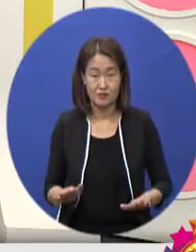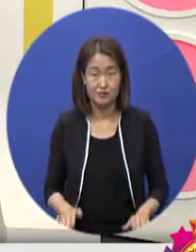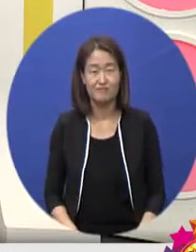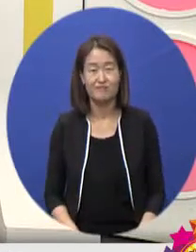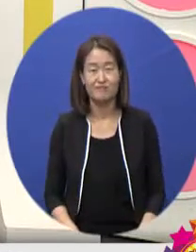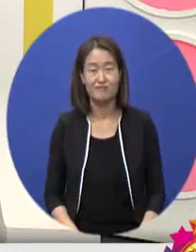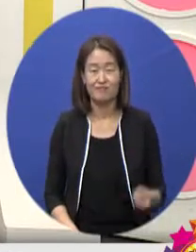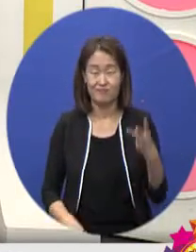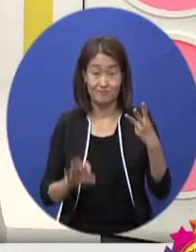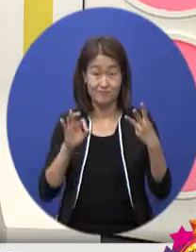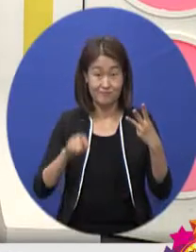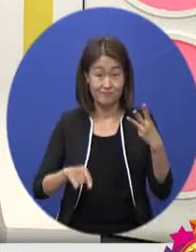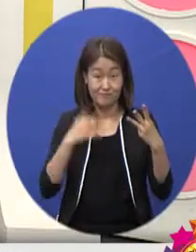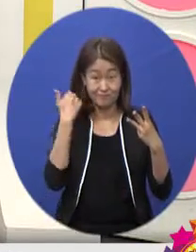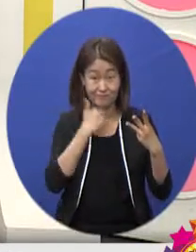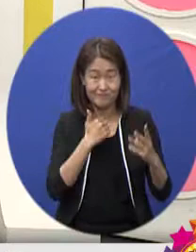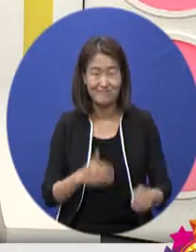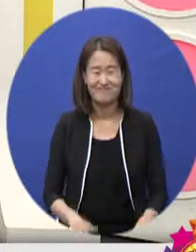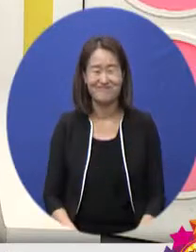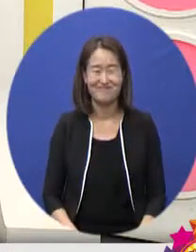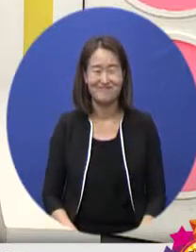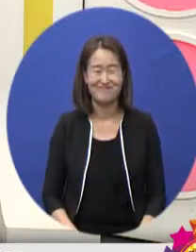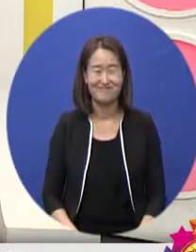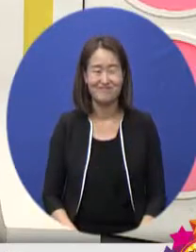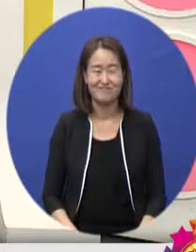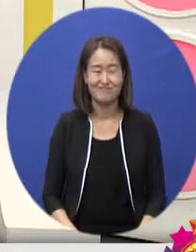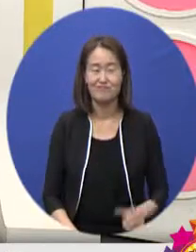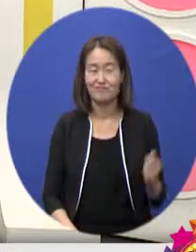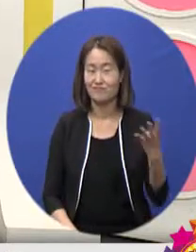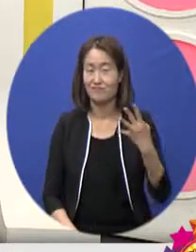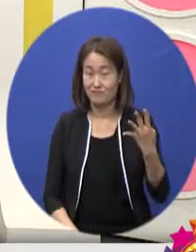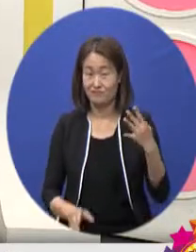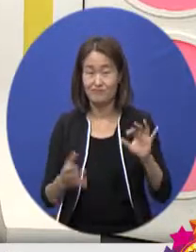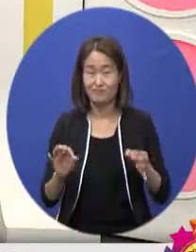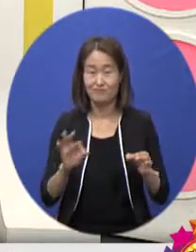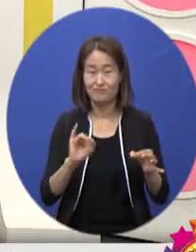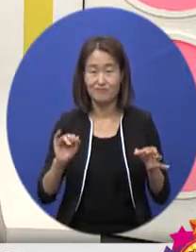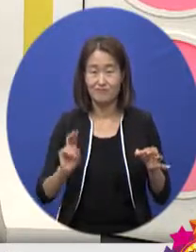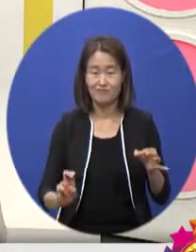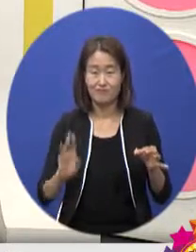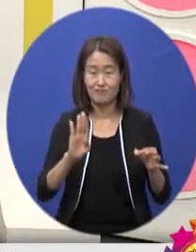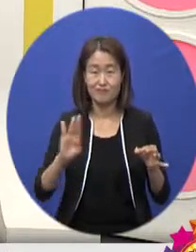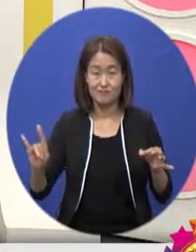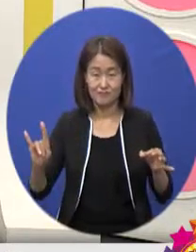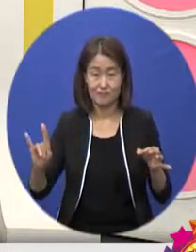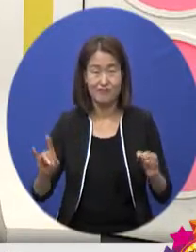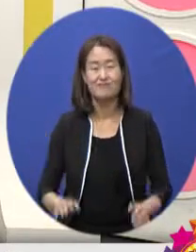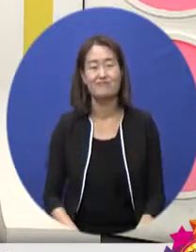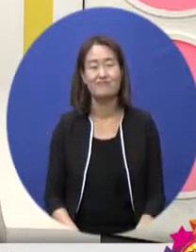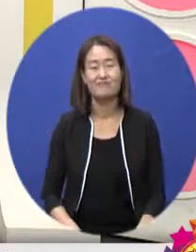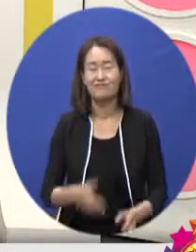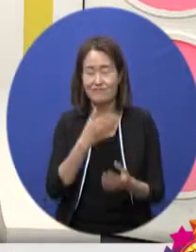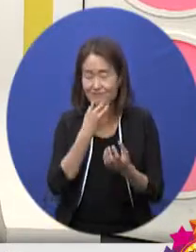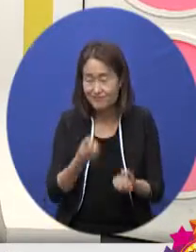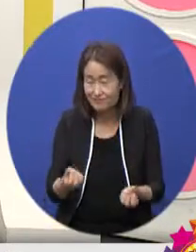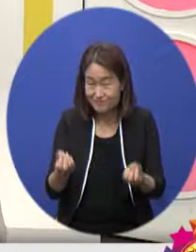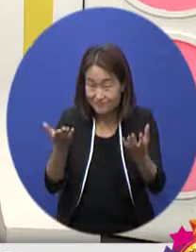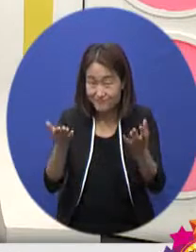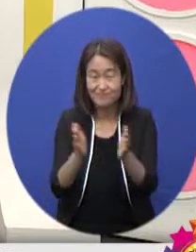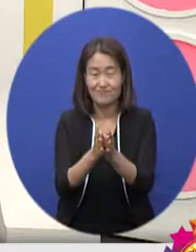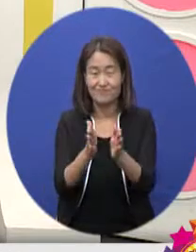인기상은 어느 분일까요? 짜잔! 짠! 네, 참가번호 4번 김인대님 축하드립니다.